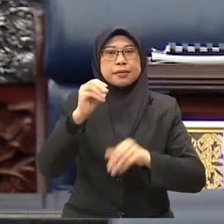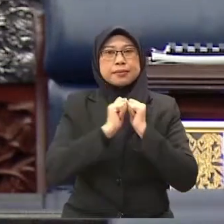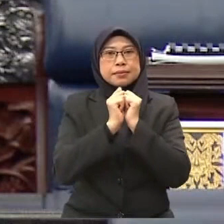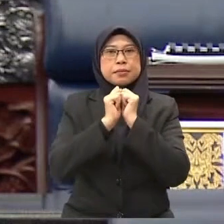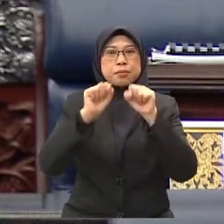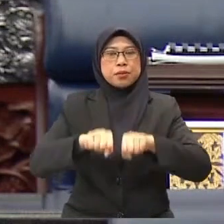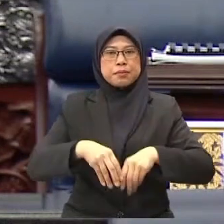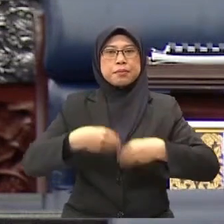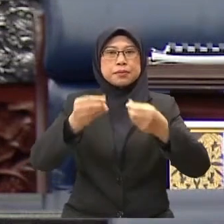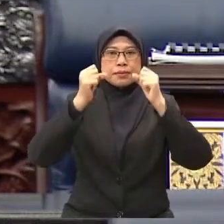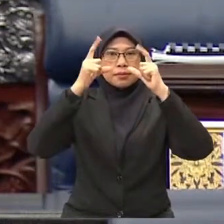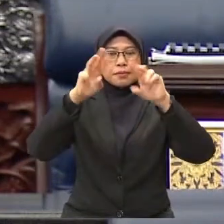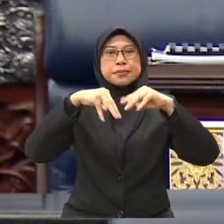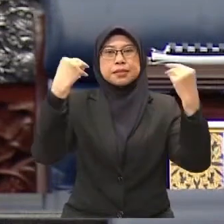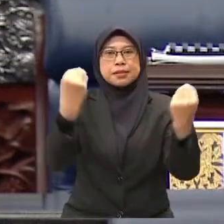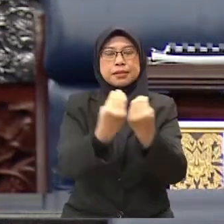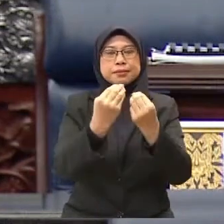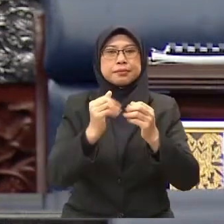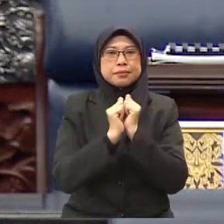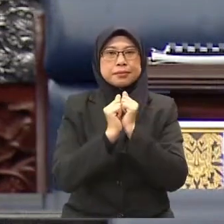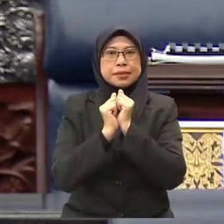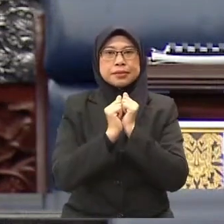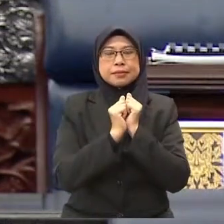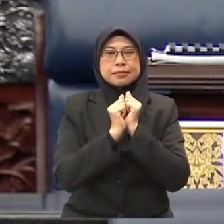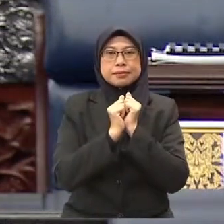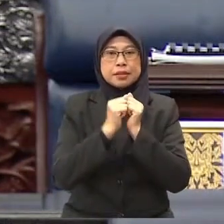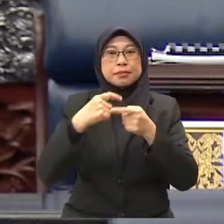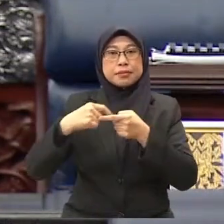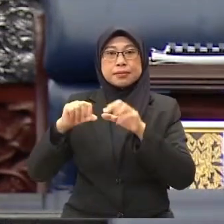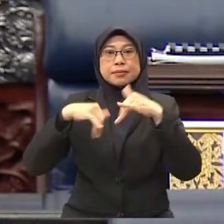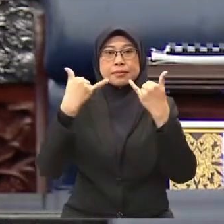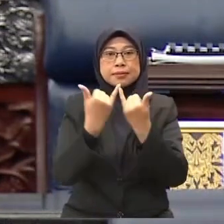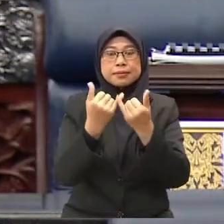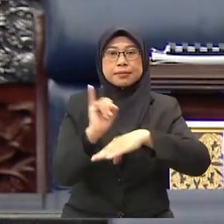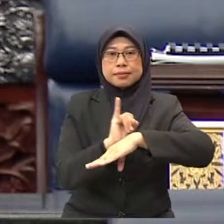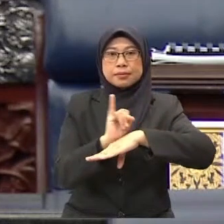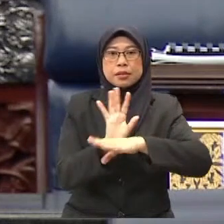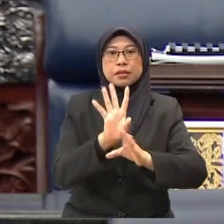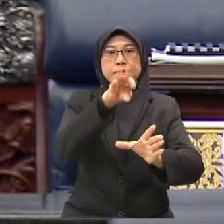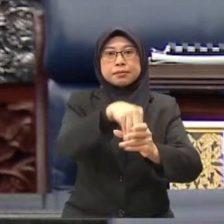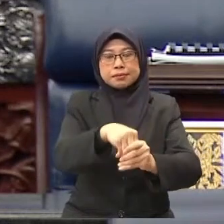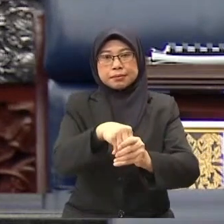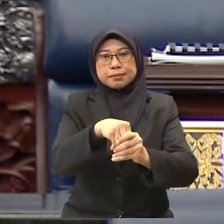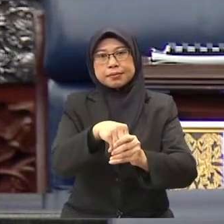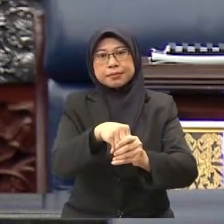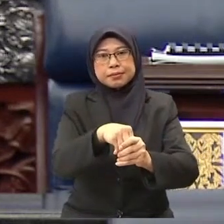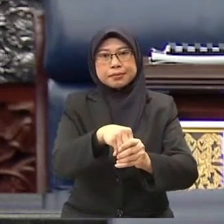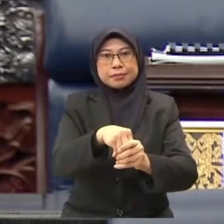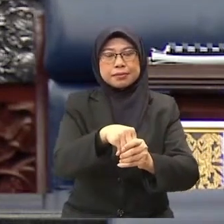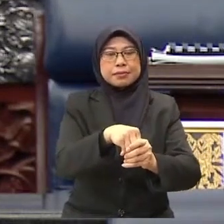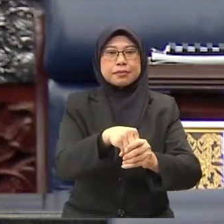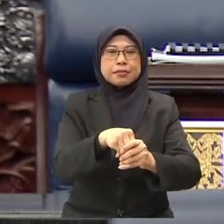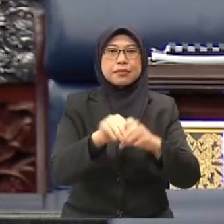meningkatkan awareness masyarakat. Dan yang kedua, berkaitan dengan syarikat insurans, keterlibatan itu memang itu antara perkara